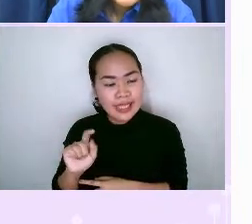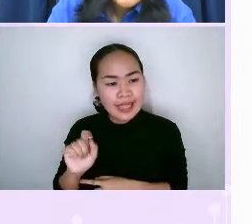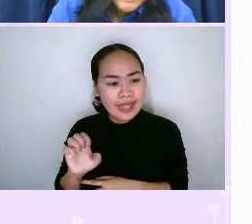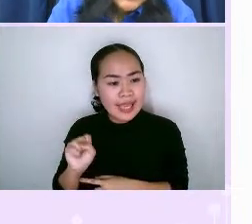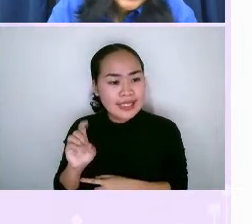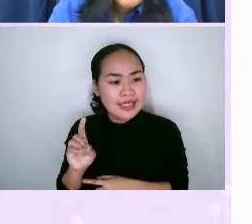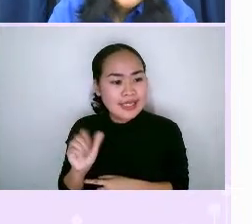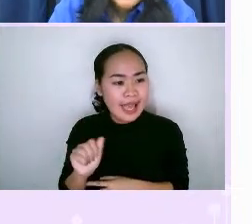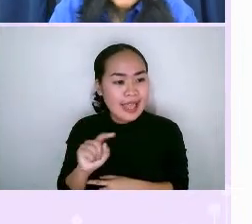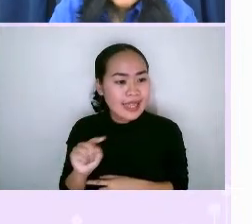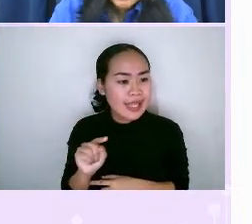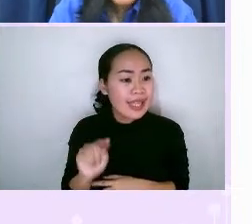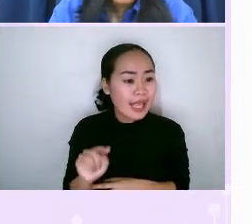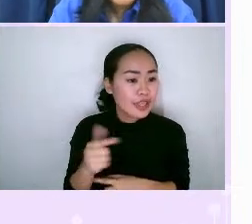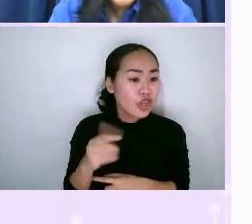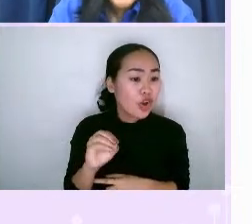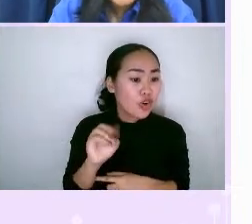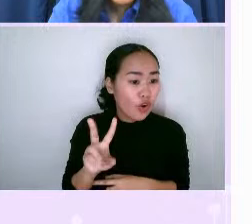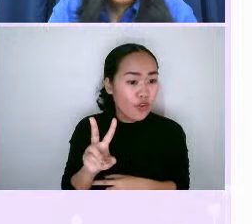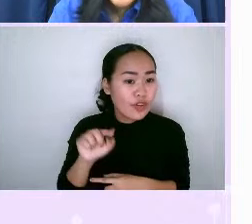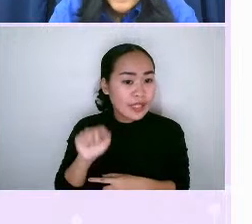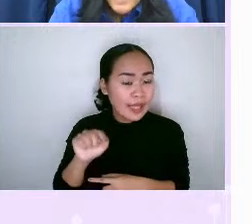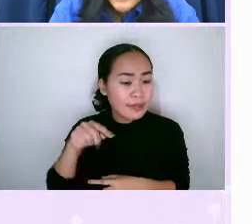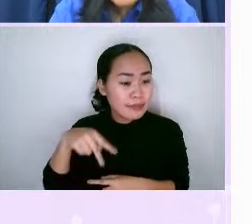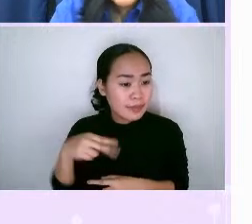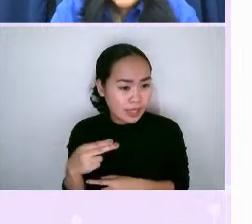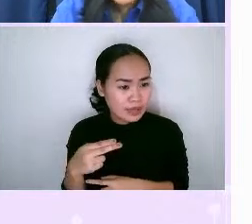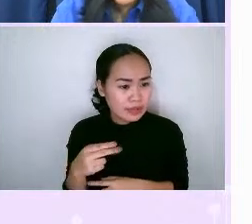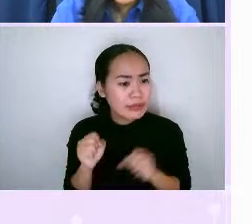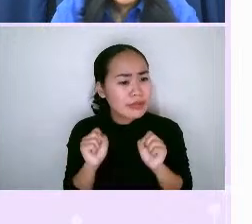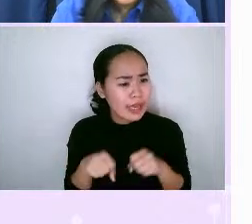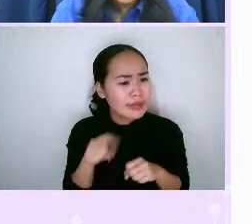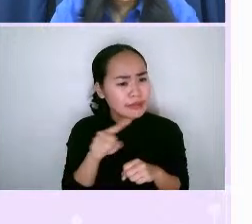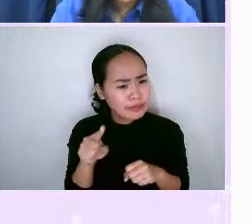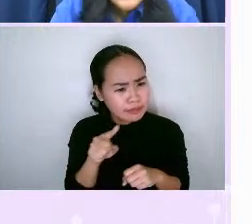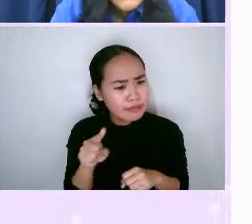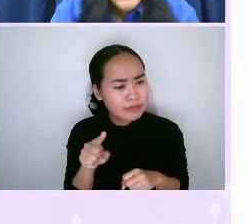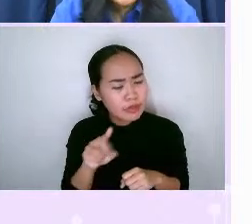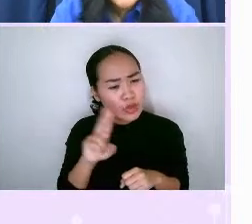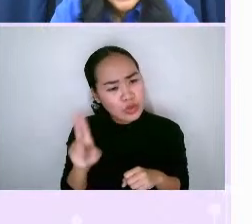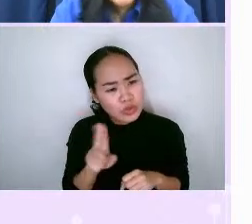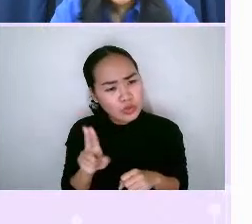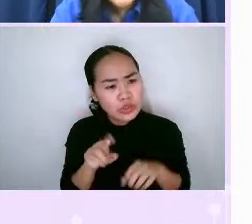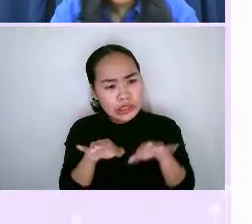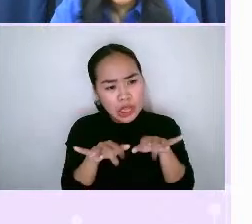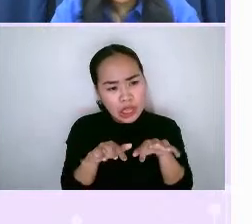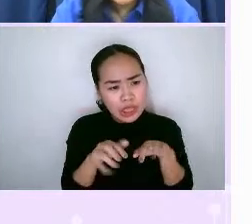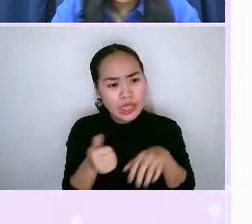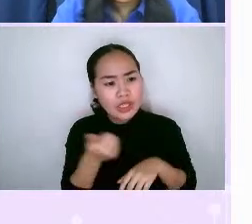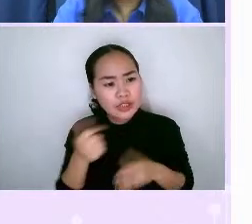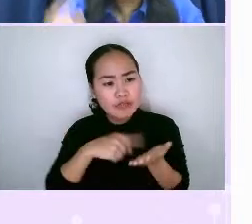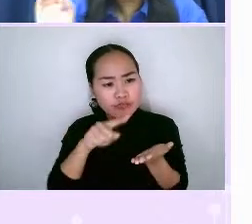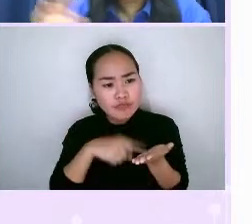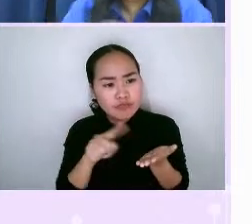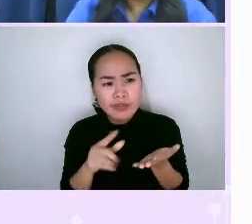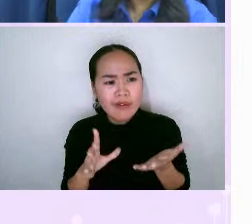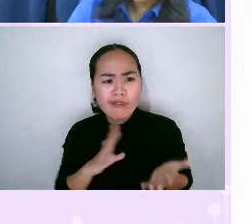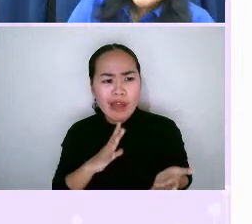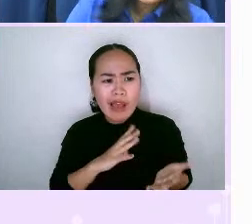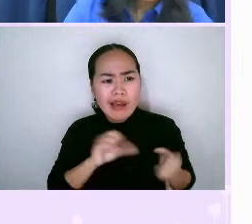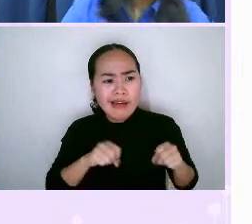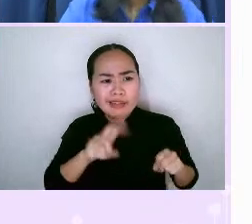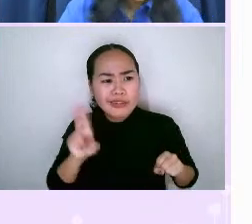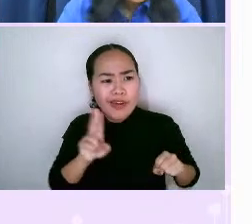www.e-testa.gov.ph gamit ang browser or gamit ang TOP mobile app at makakapag-aral kayo ng TVET anytime and anywhere. Yes po,